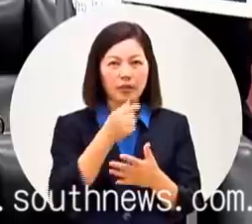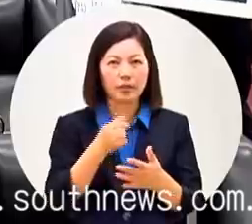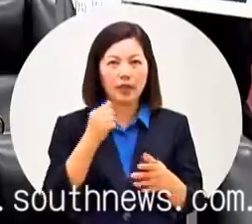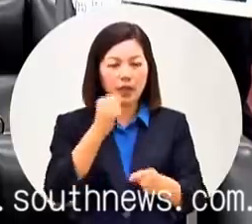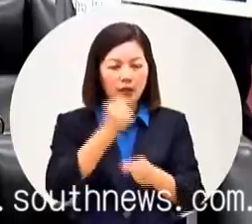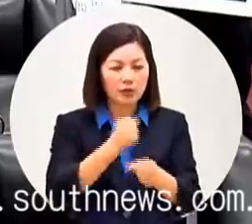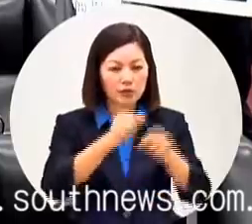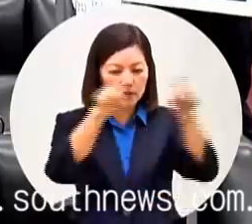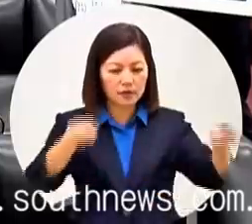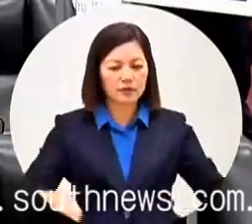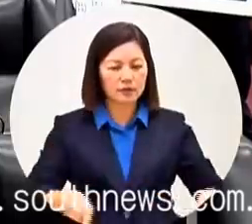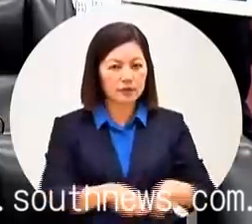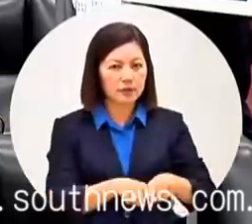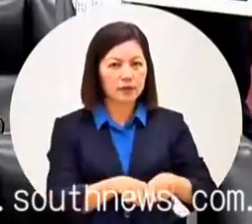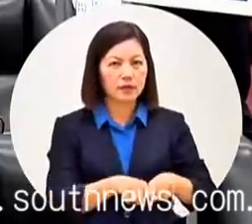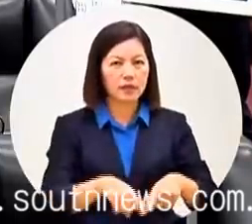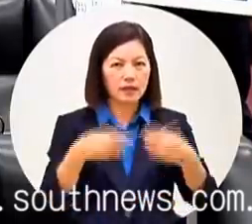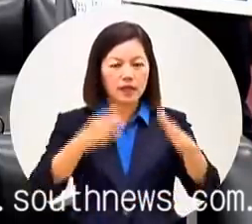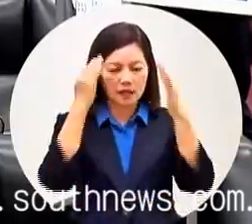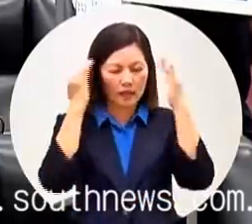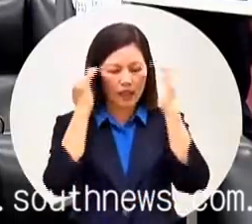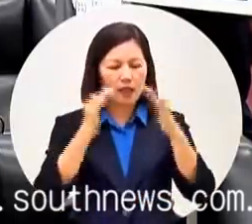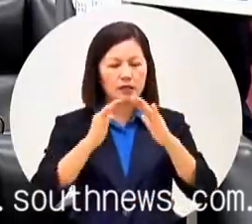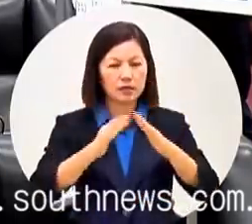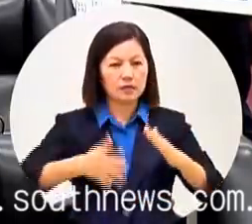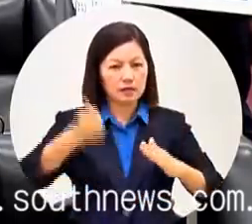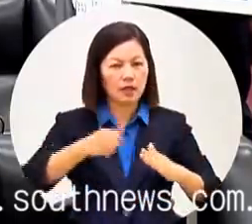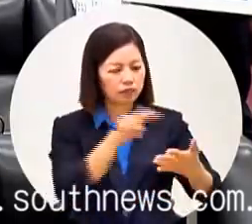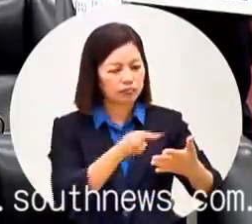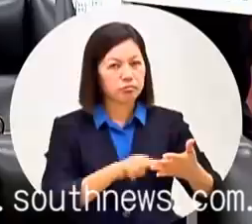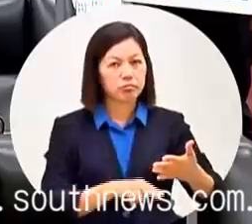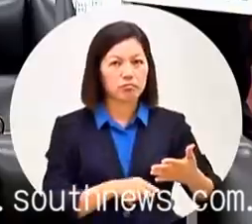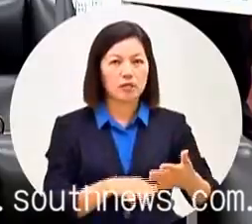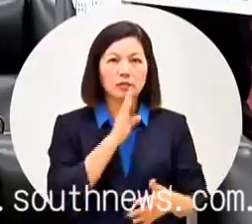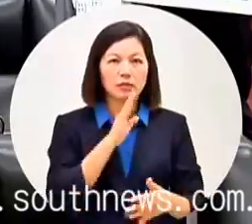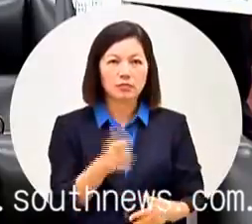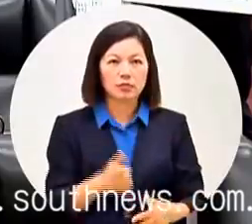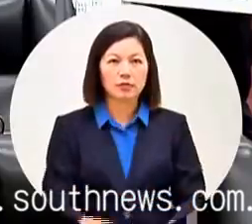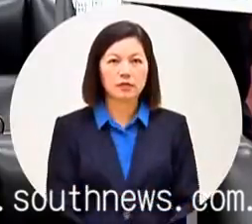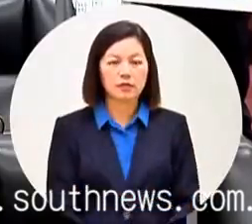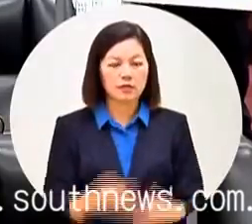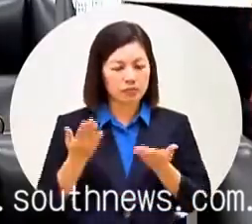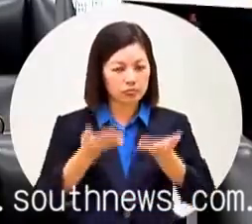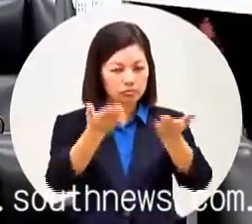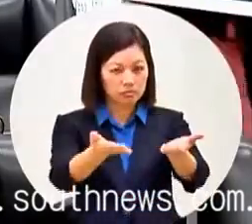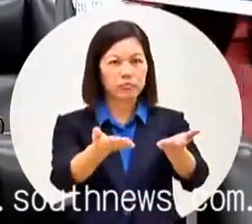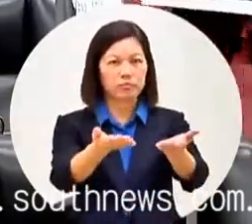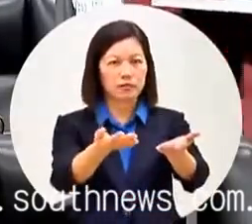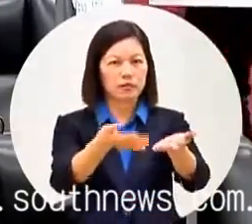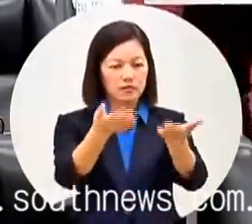个东西吼，要给韩国瑜市长看一下，好，那是不是我们就上前给韩国瑜市长看一下